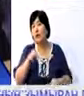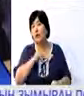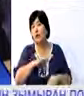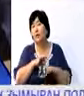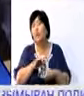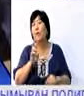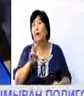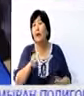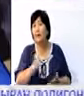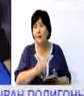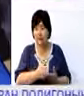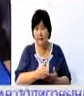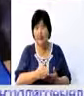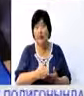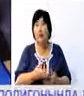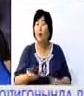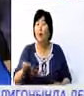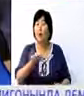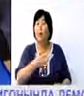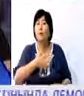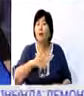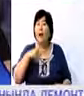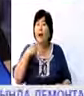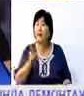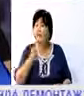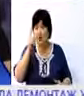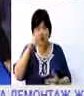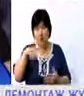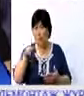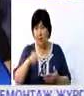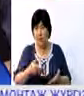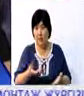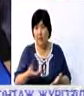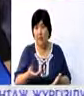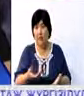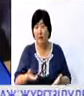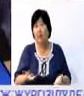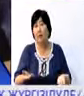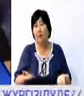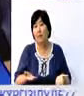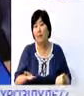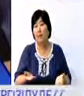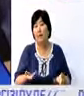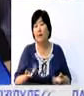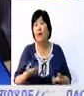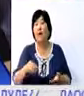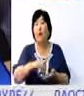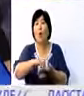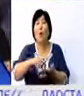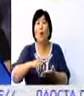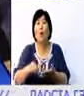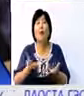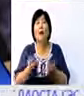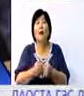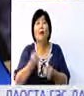барған кезде көбінесе біздің айтқандарымызға сенбейді да, ана не қылдаймыз, құмалақшылар дейді ғой, сол құмалақшылардың айтқанын тыңдайды